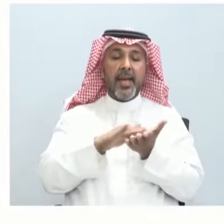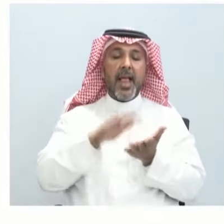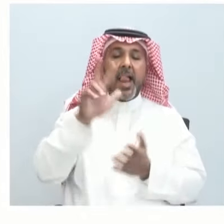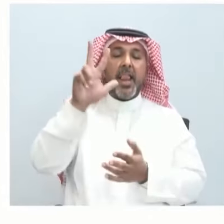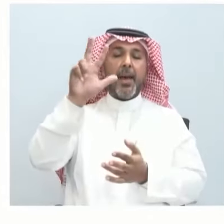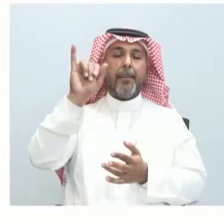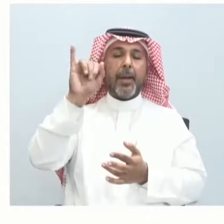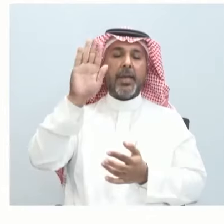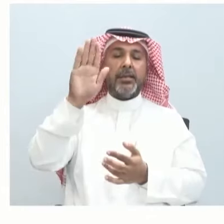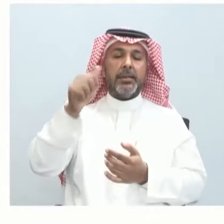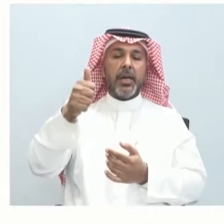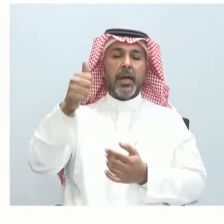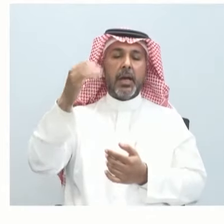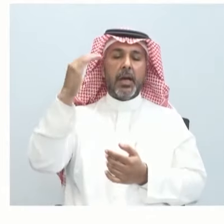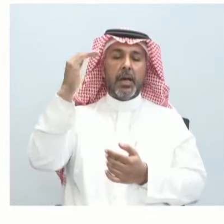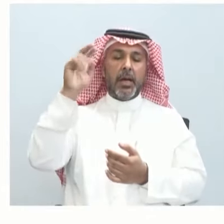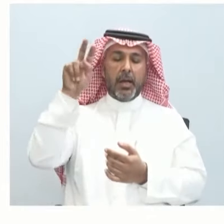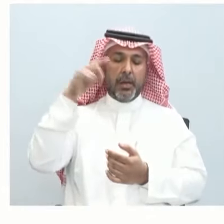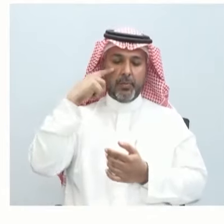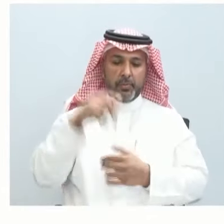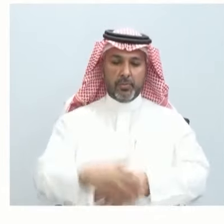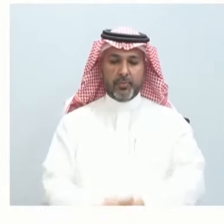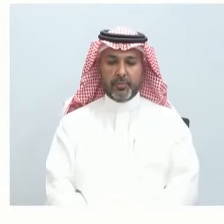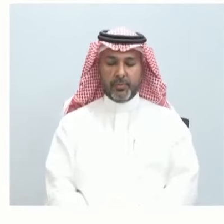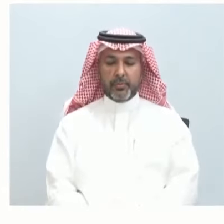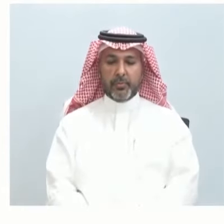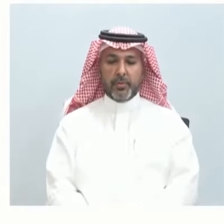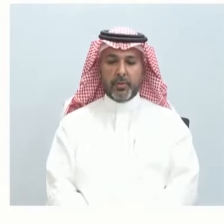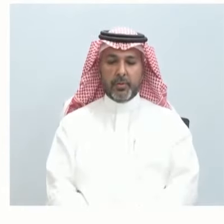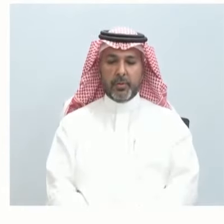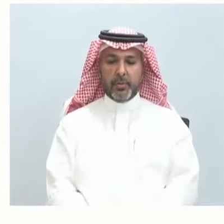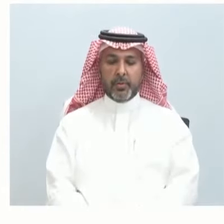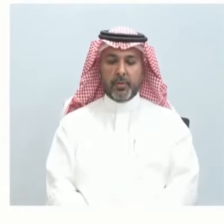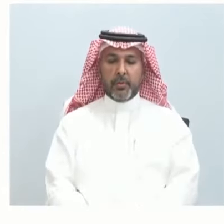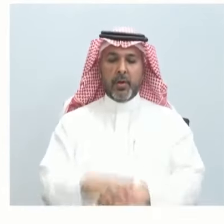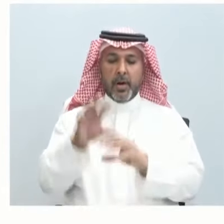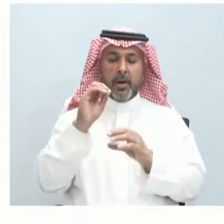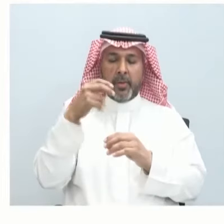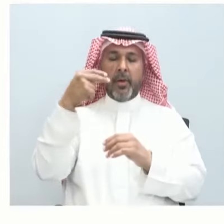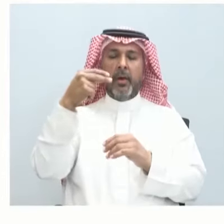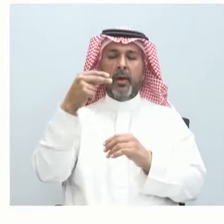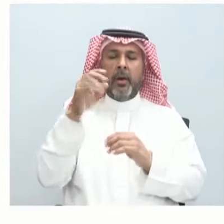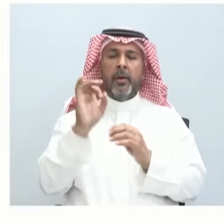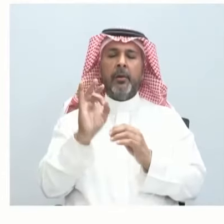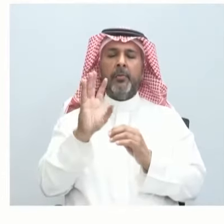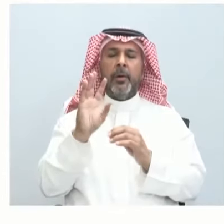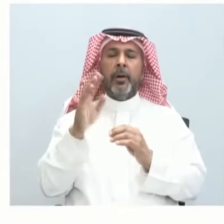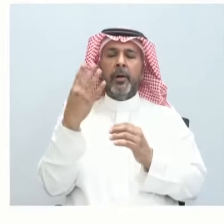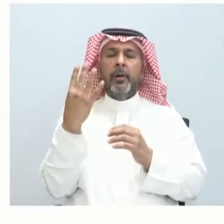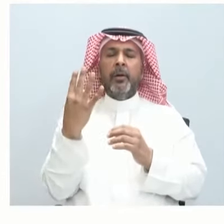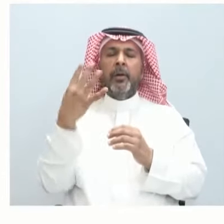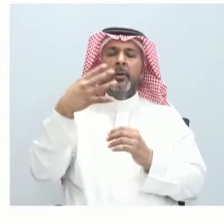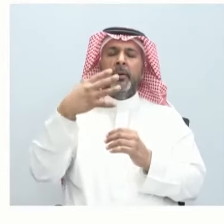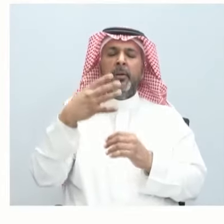المثال نبدا التحويل هنا الارتفاع يساوي 44 سم اذا سنقوم بالتعويض عن